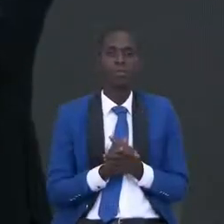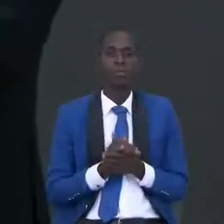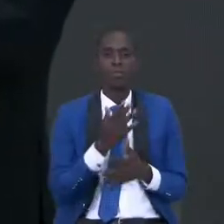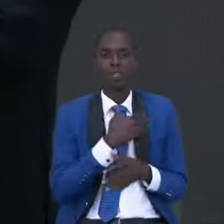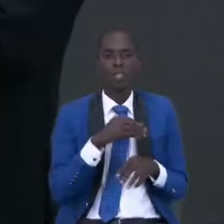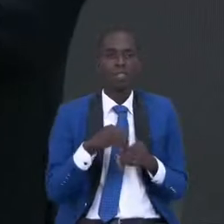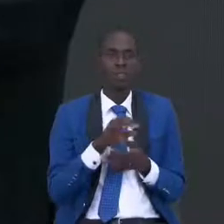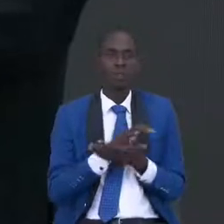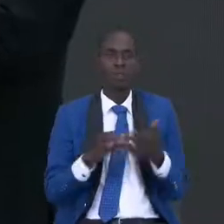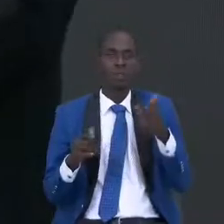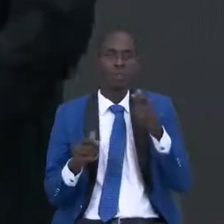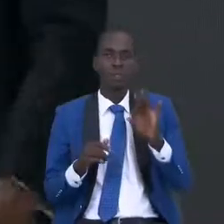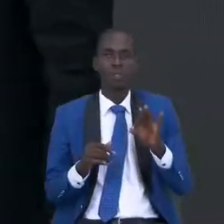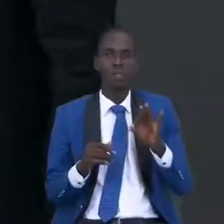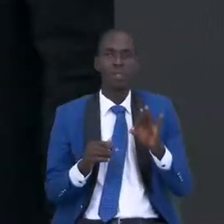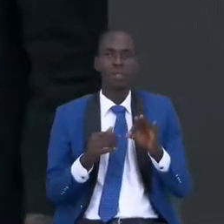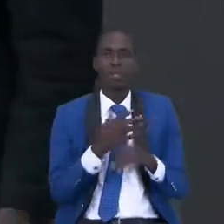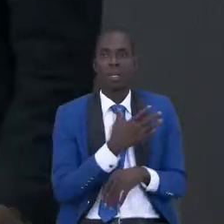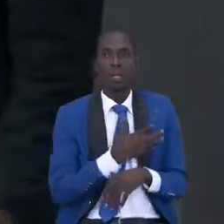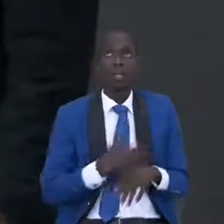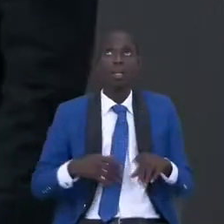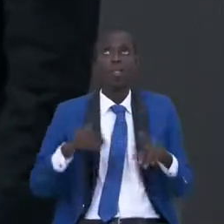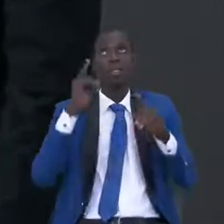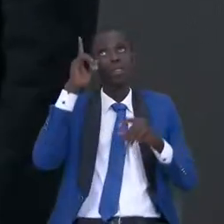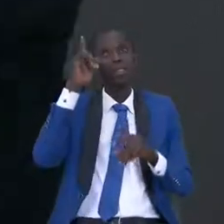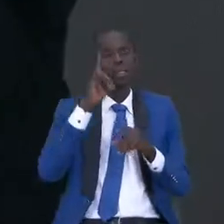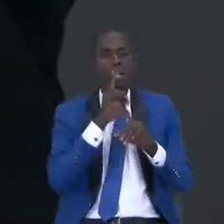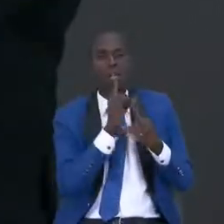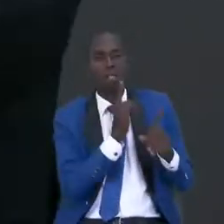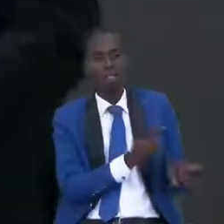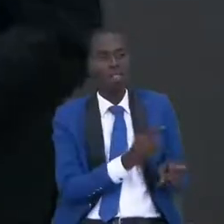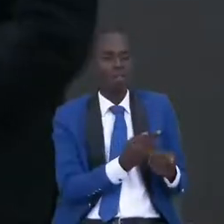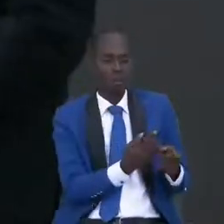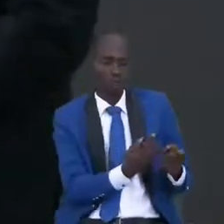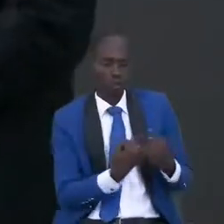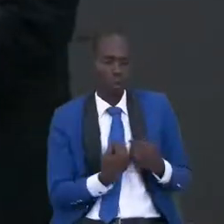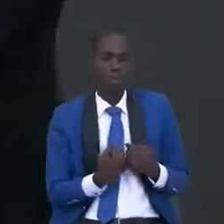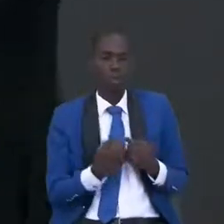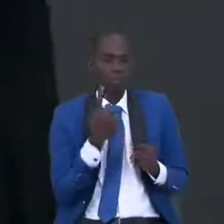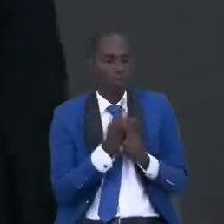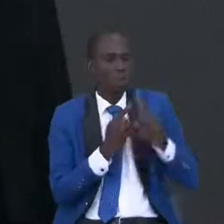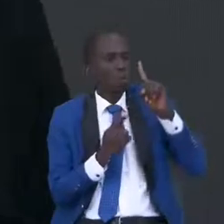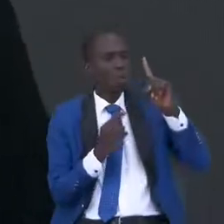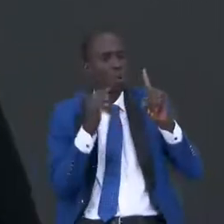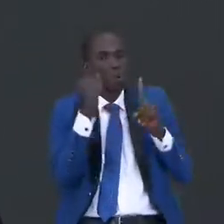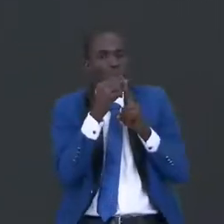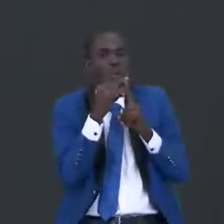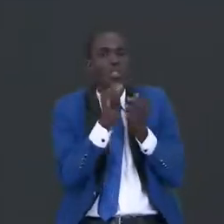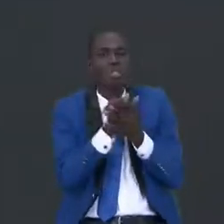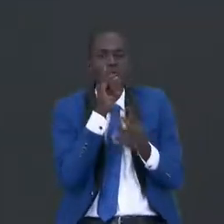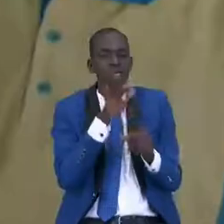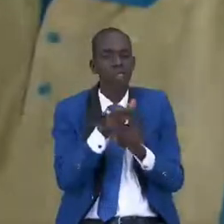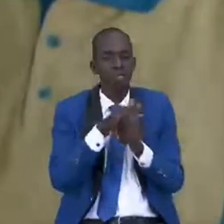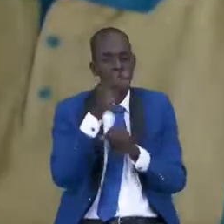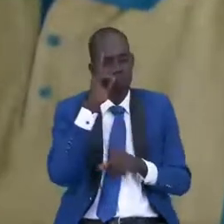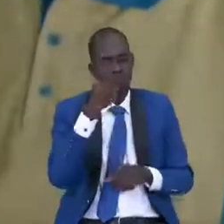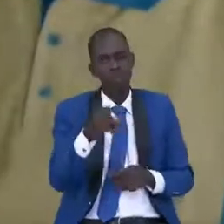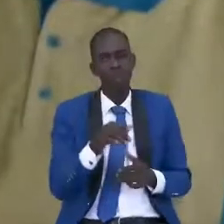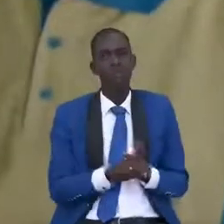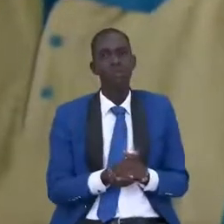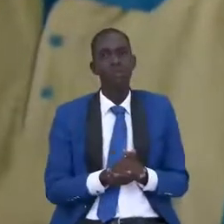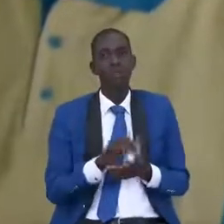Verset 29, et il dit, viens, un seul mot, et c'est suffisant pour toi. Il